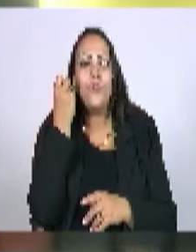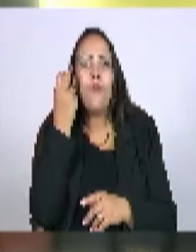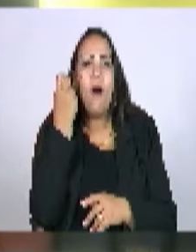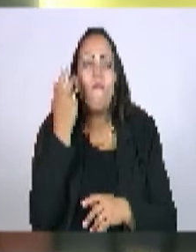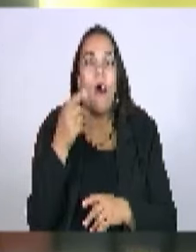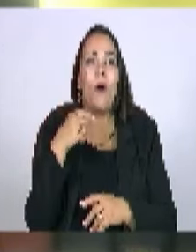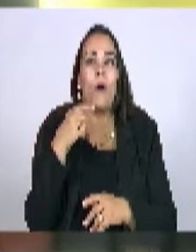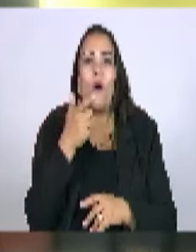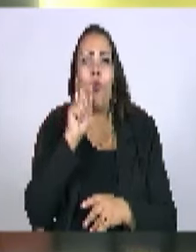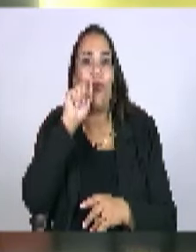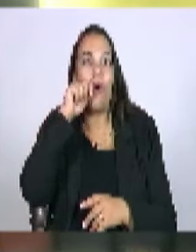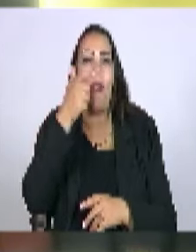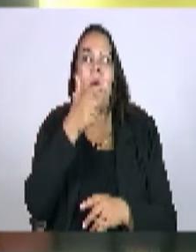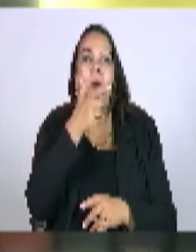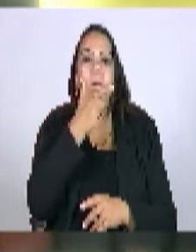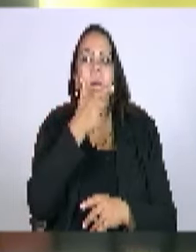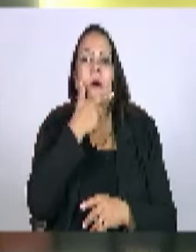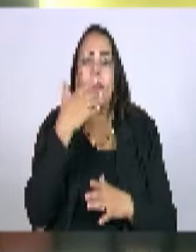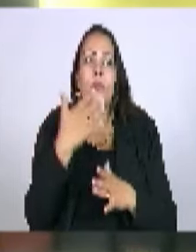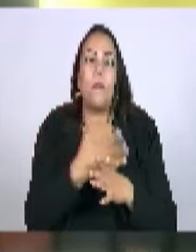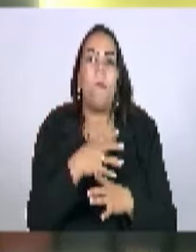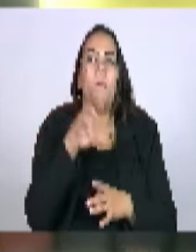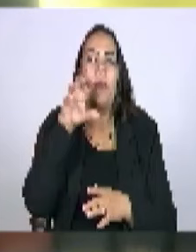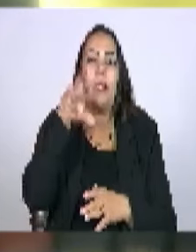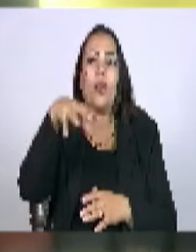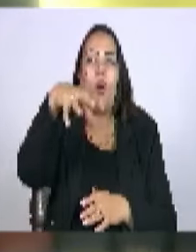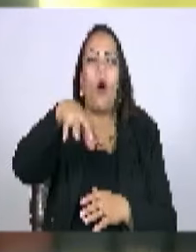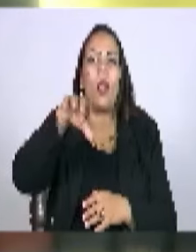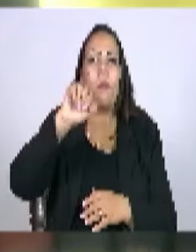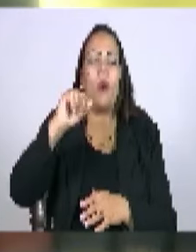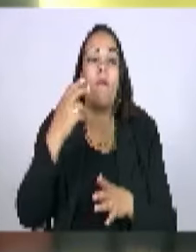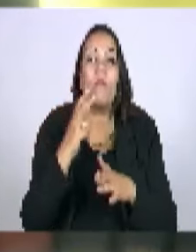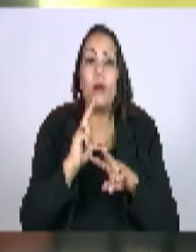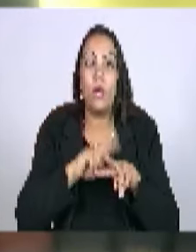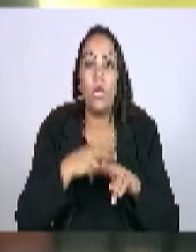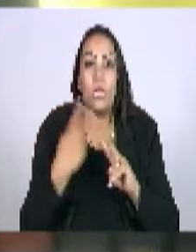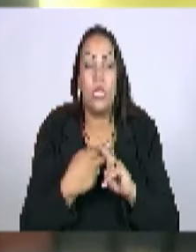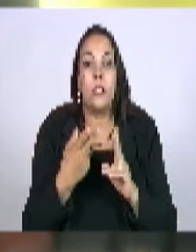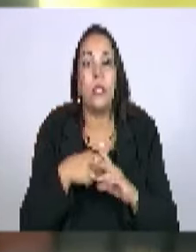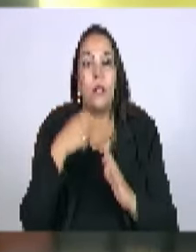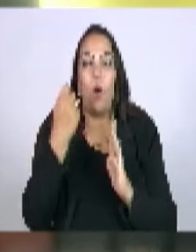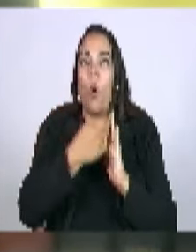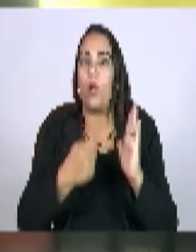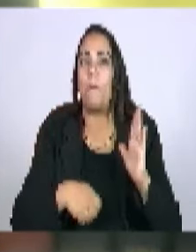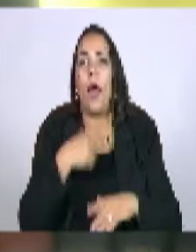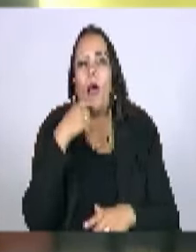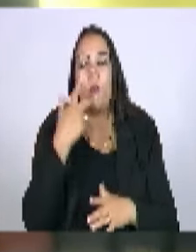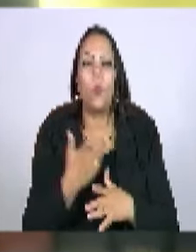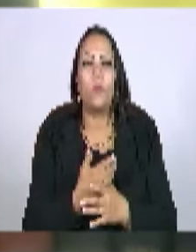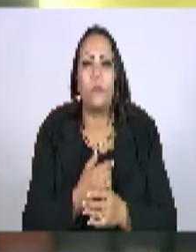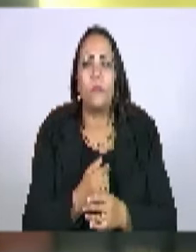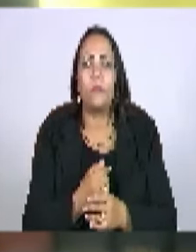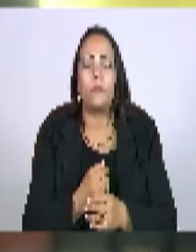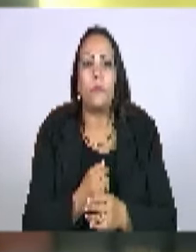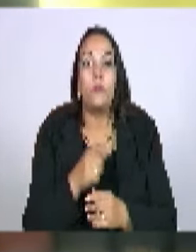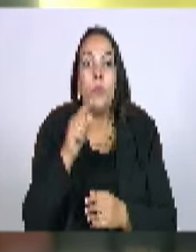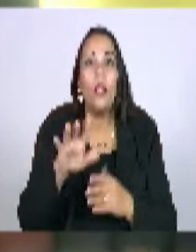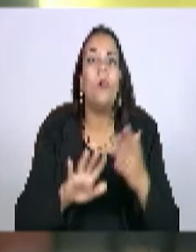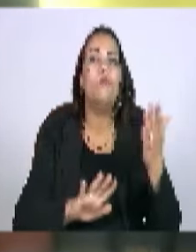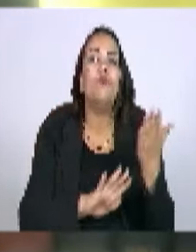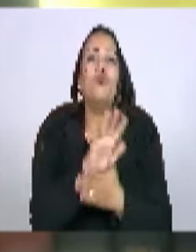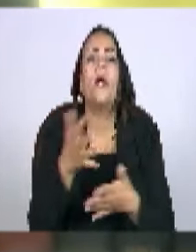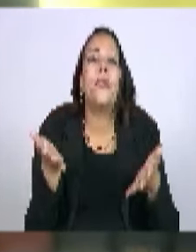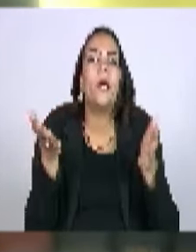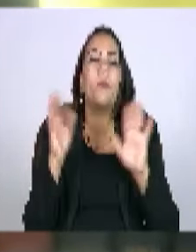ودي قارتهم وفي كتاب كتير كتبوا في الكلام ده يعني فطبعا دي اشكاليه